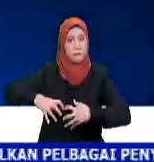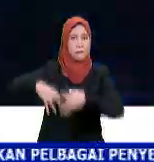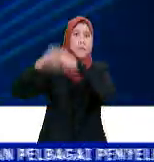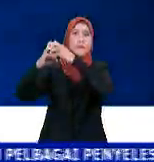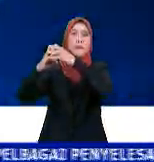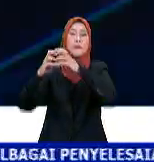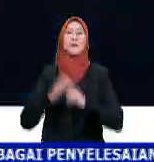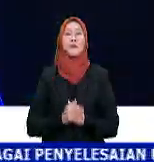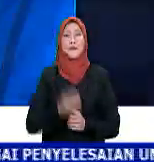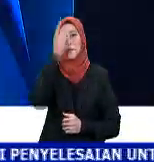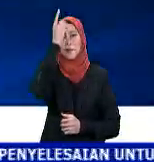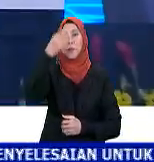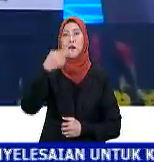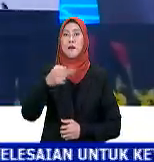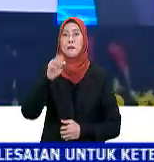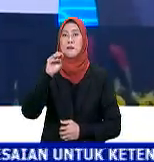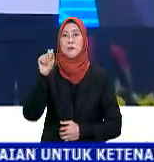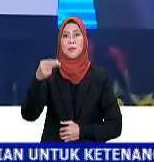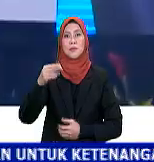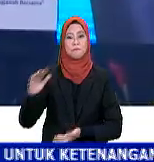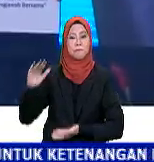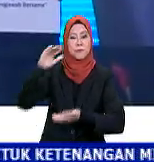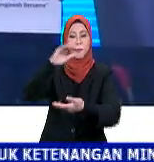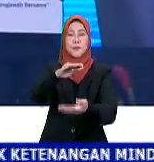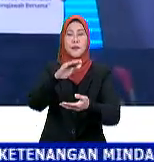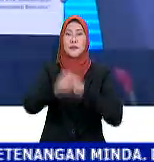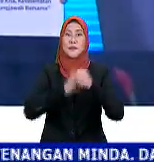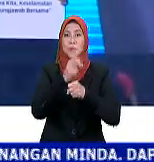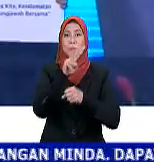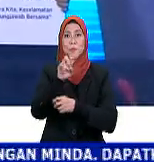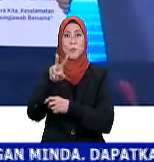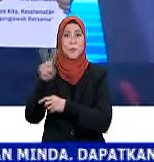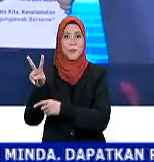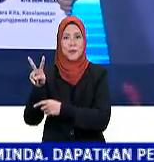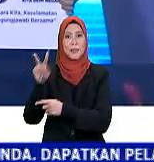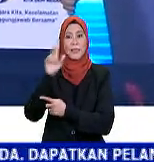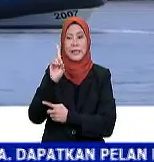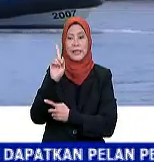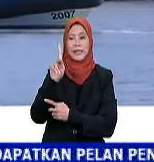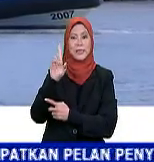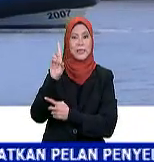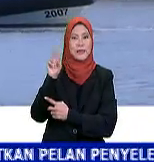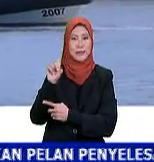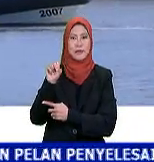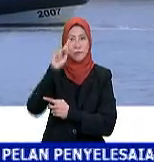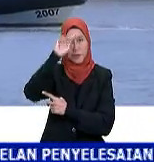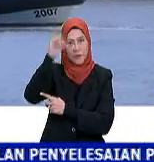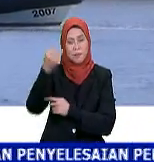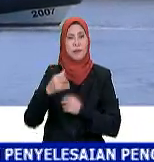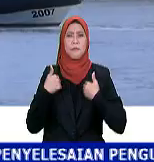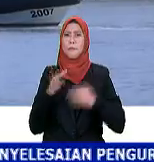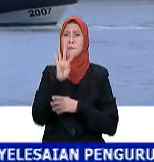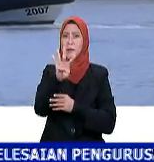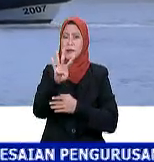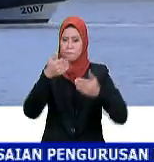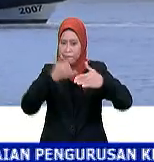Datuk Seri Hamzah menyampaikan amanat tahun baru 2022 KDN di Putrajaya. Beliau memaklumkan 4 pintu masuk baru